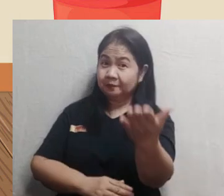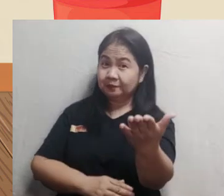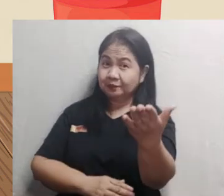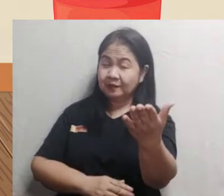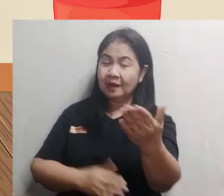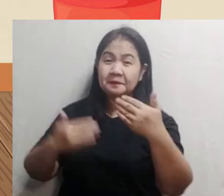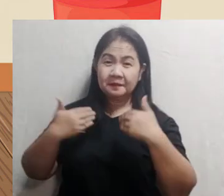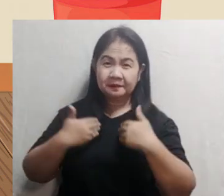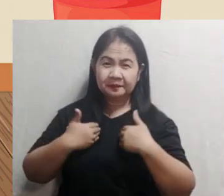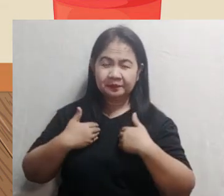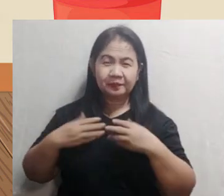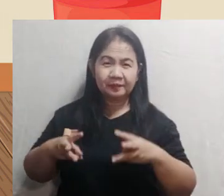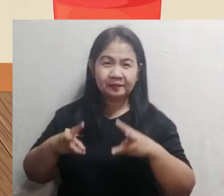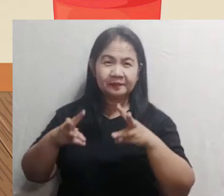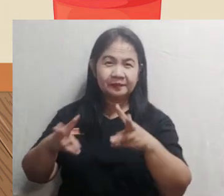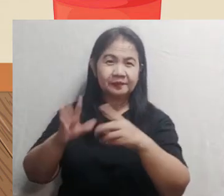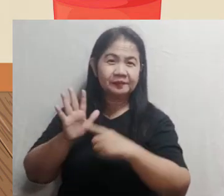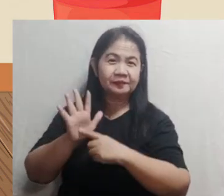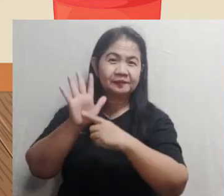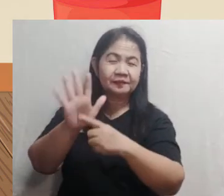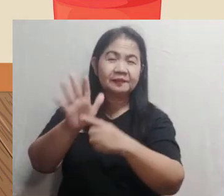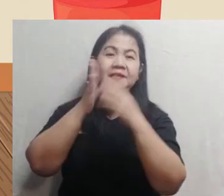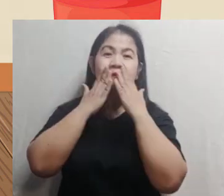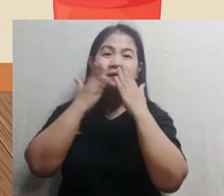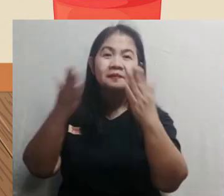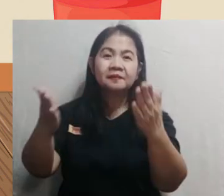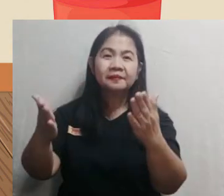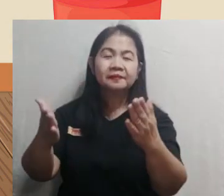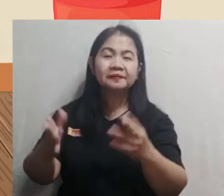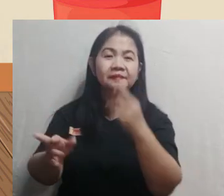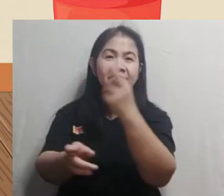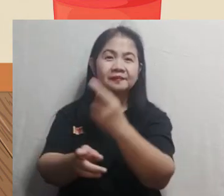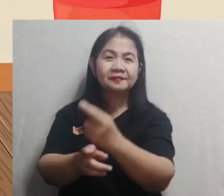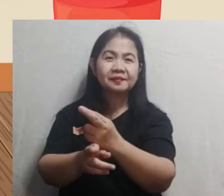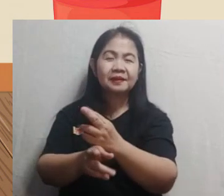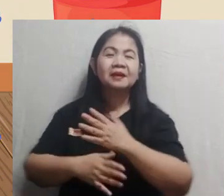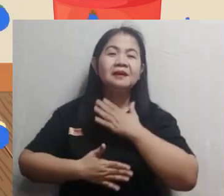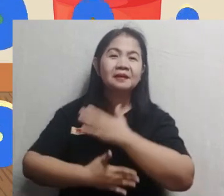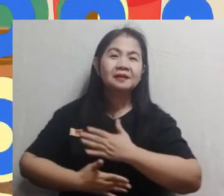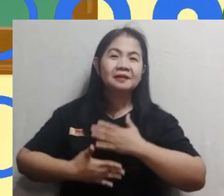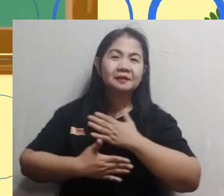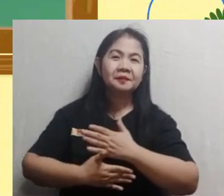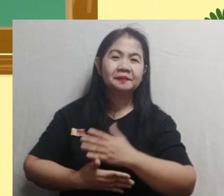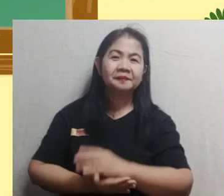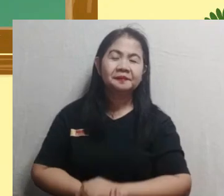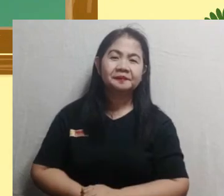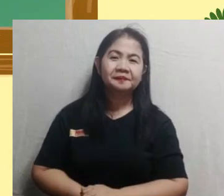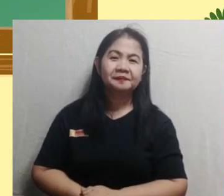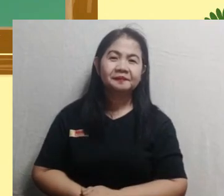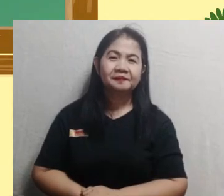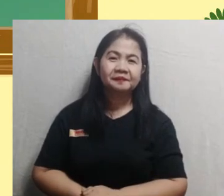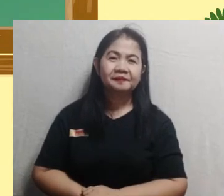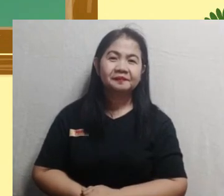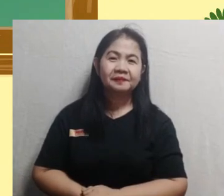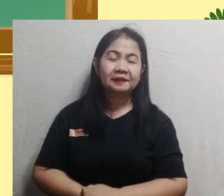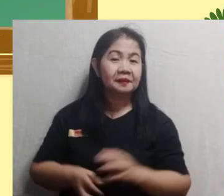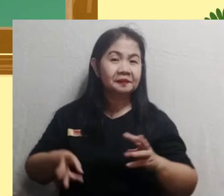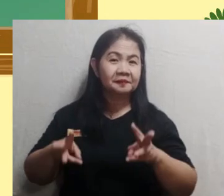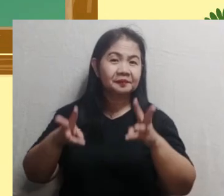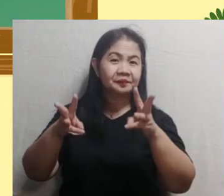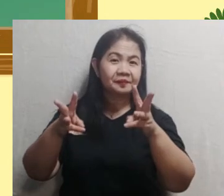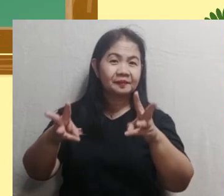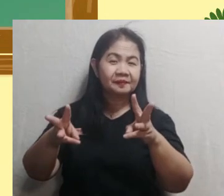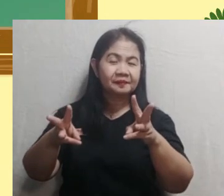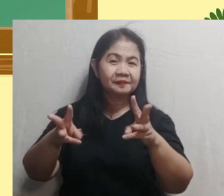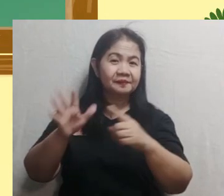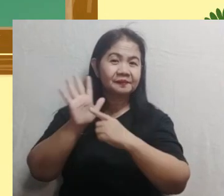na nagpapakita ng pasasalamat sa karapatang tinatamasa. Mga paraan na